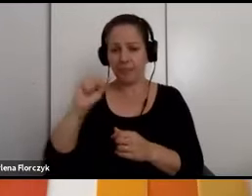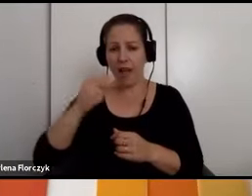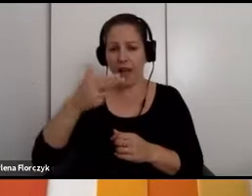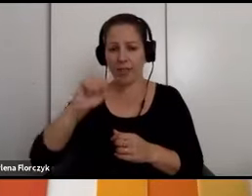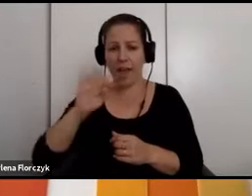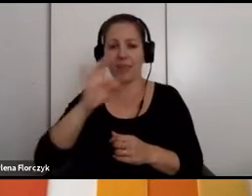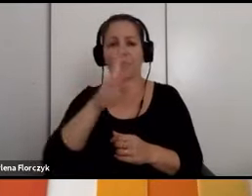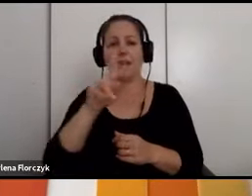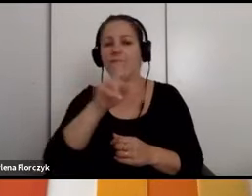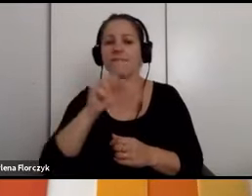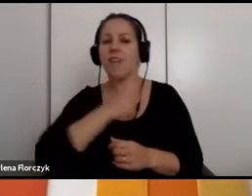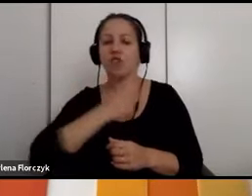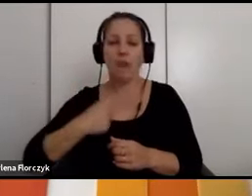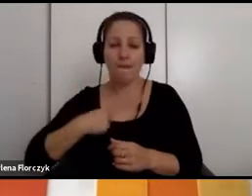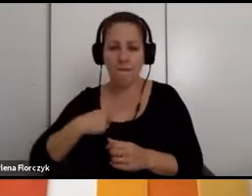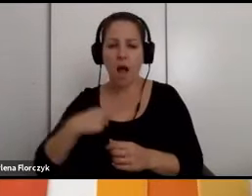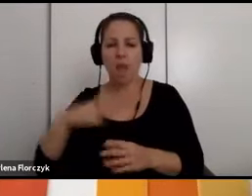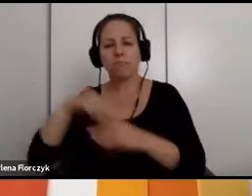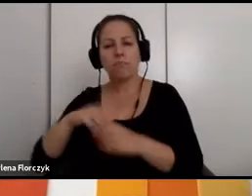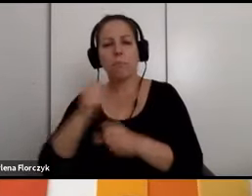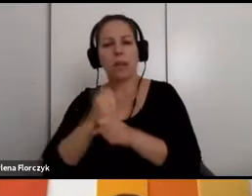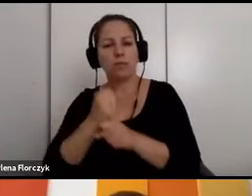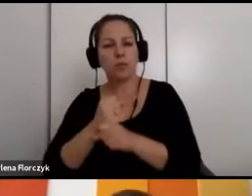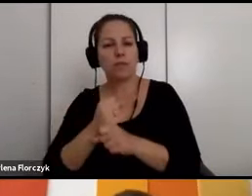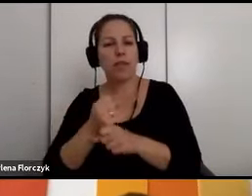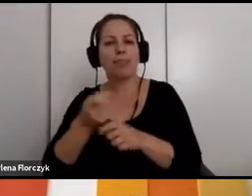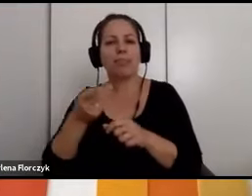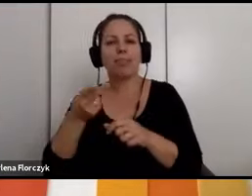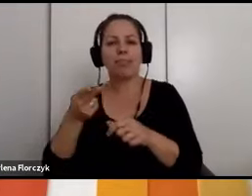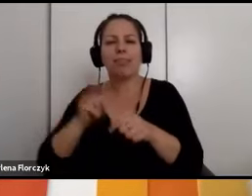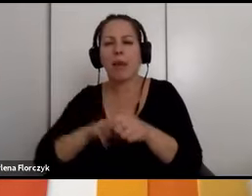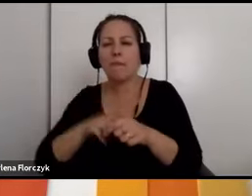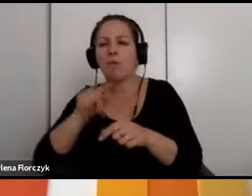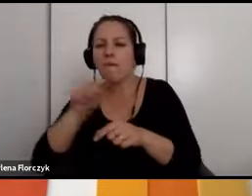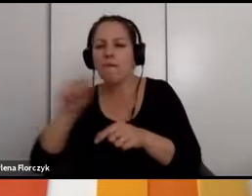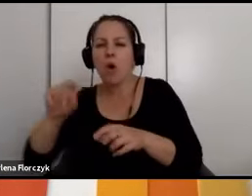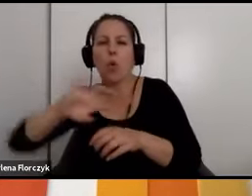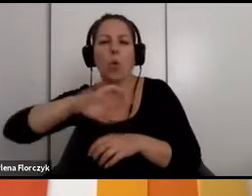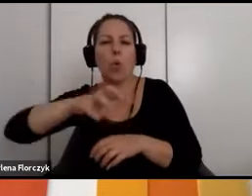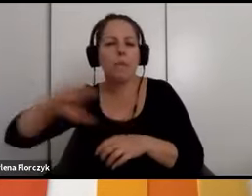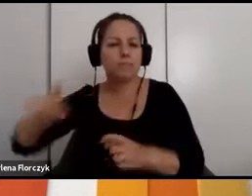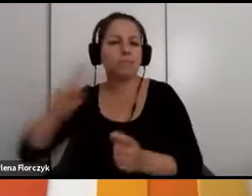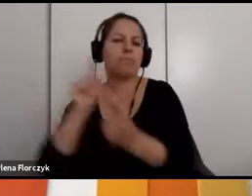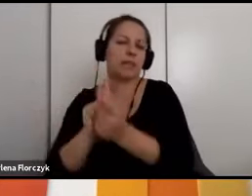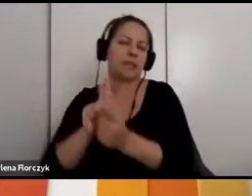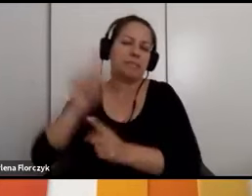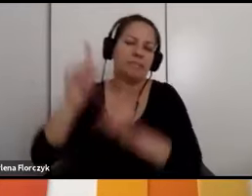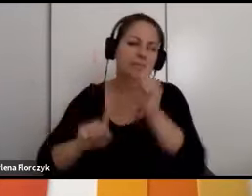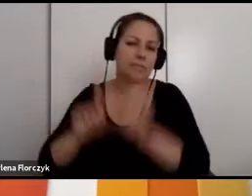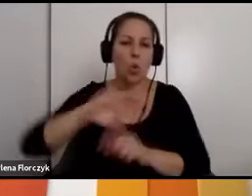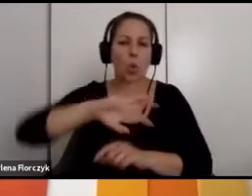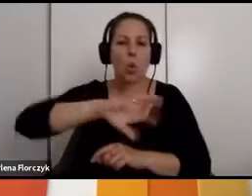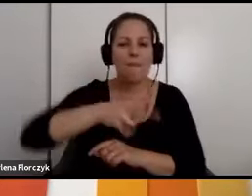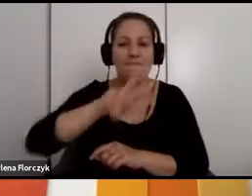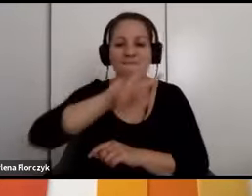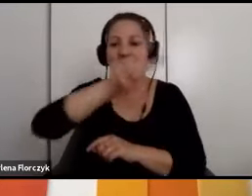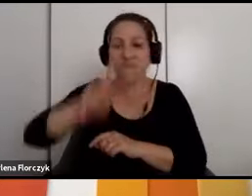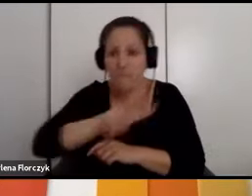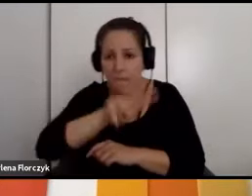Warszawa generalnie pracujemy w krótkoterminowych grupach. To znaczy spotykamy się czasami z grupami na